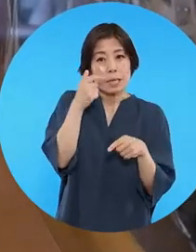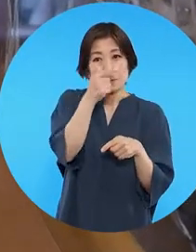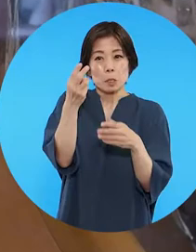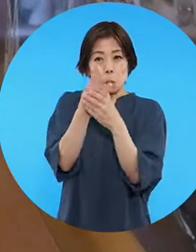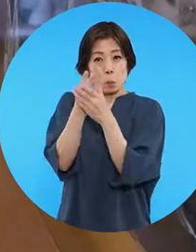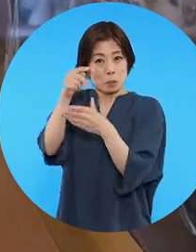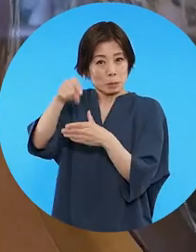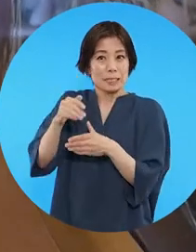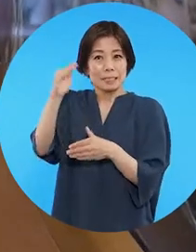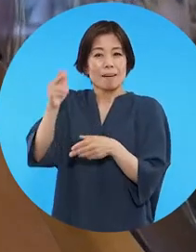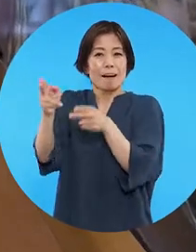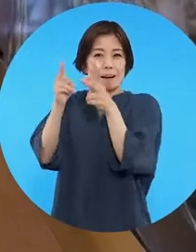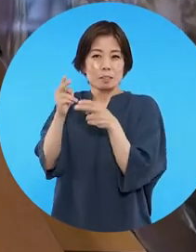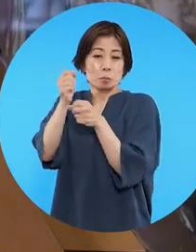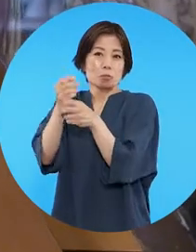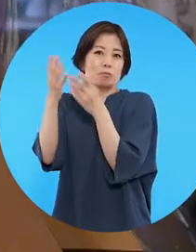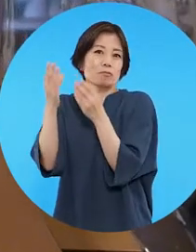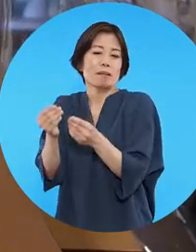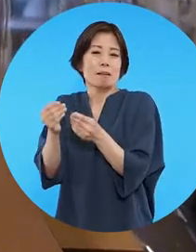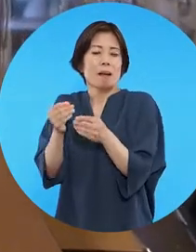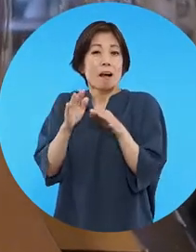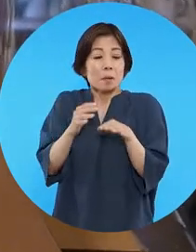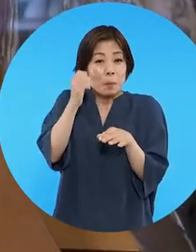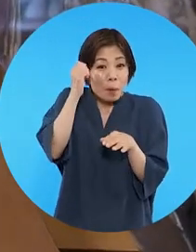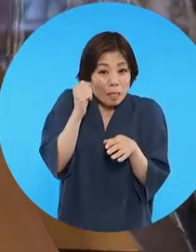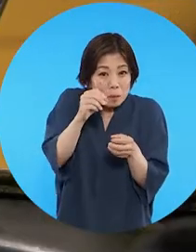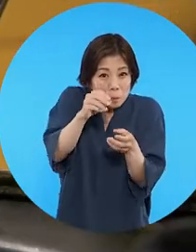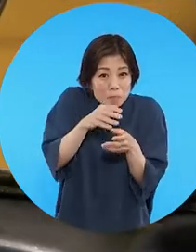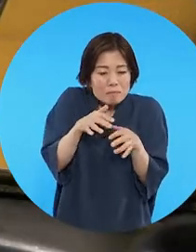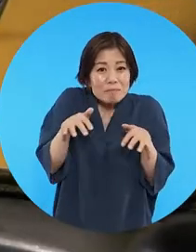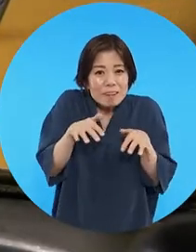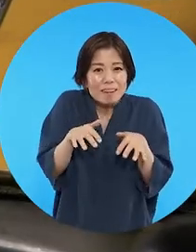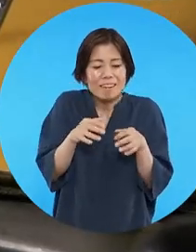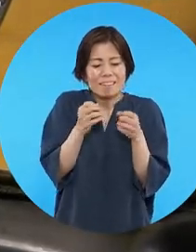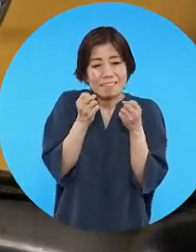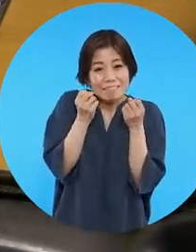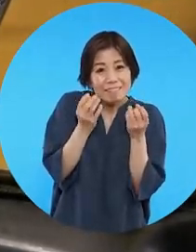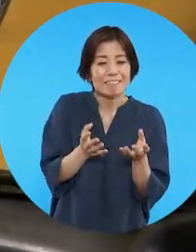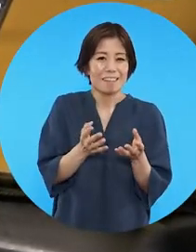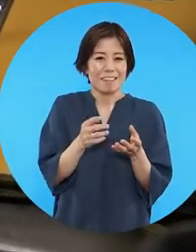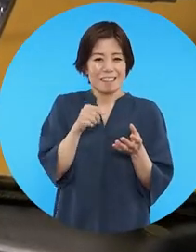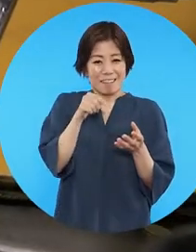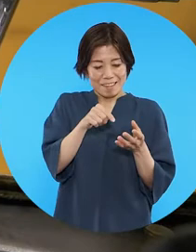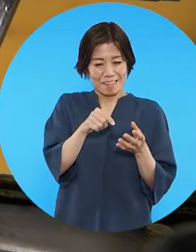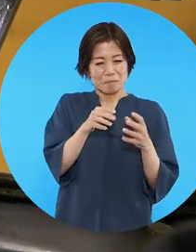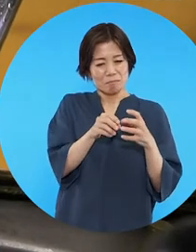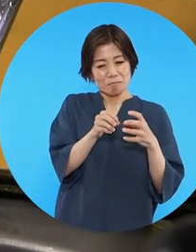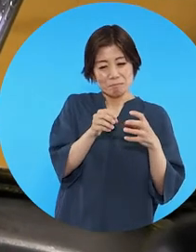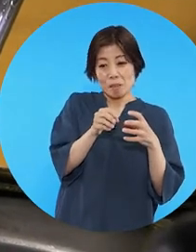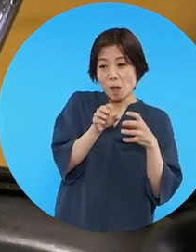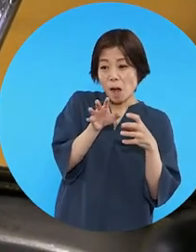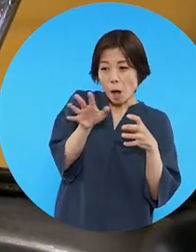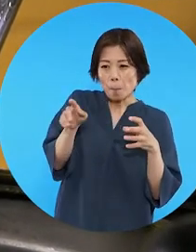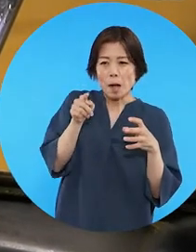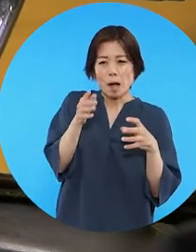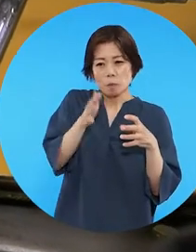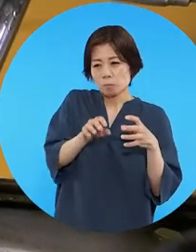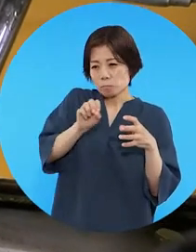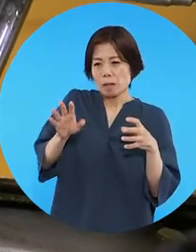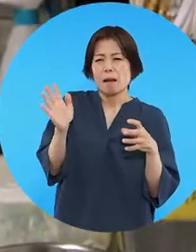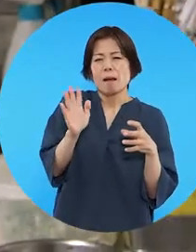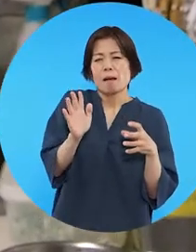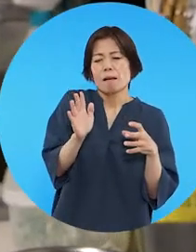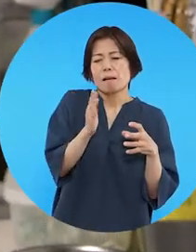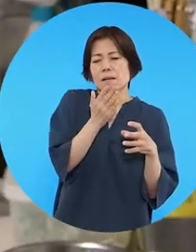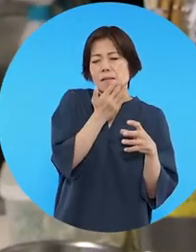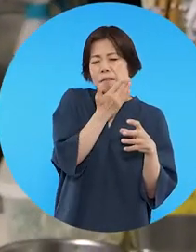橋さんに採れた株ですね。今朝採ってきた株になります。当店の場合はもう葉っぱ系はほぼ捨てないですね。